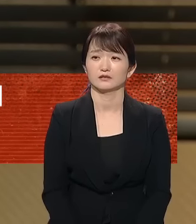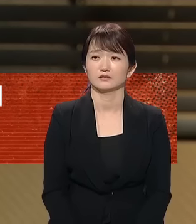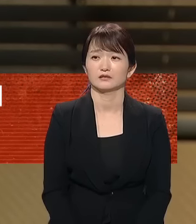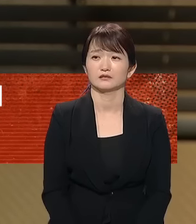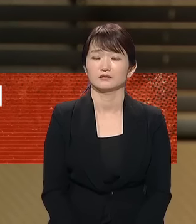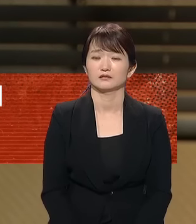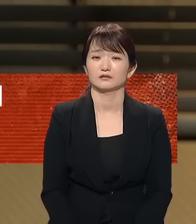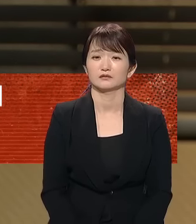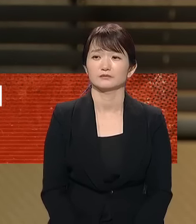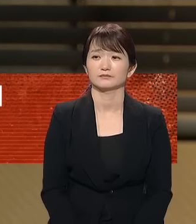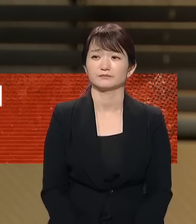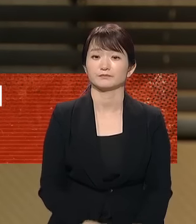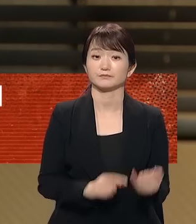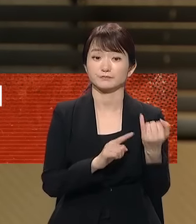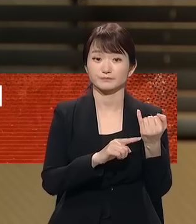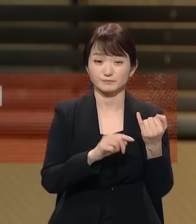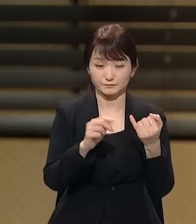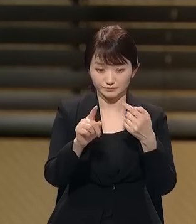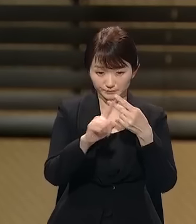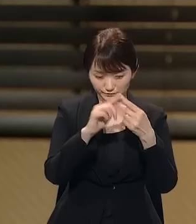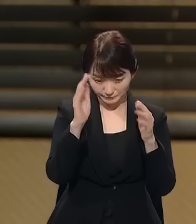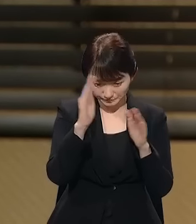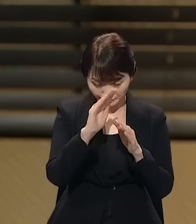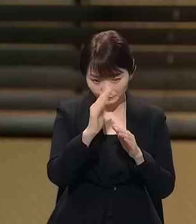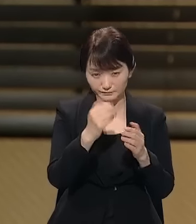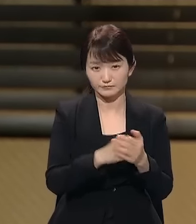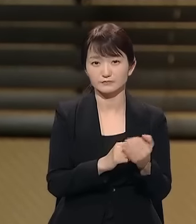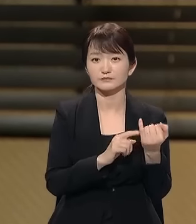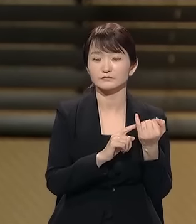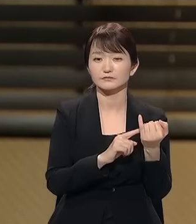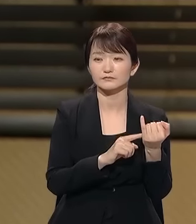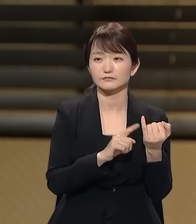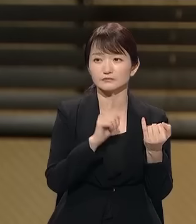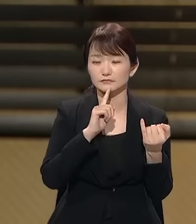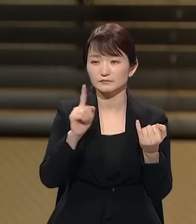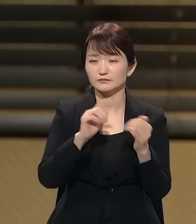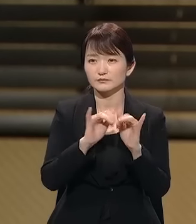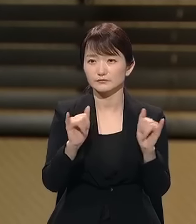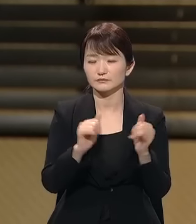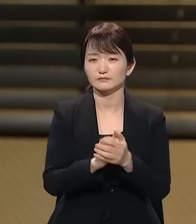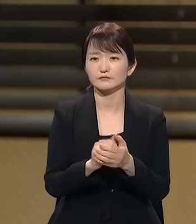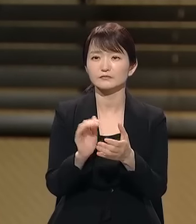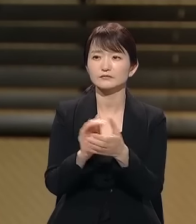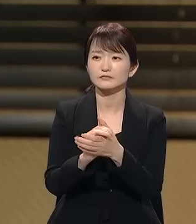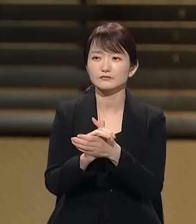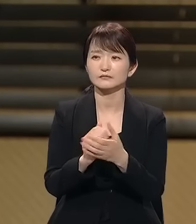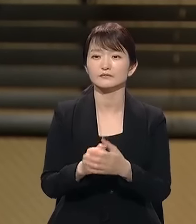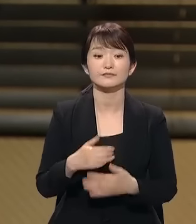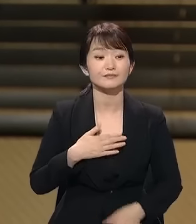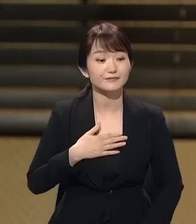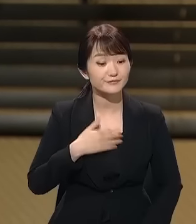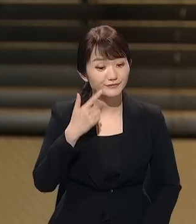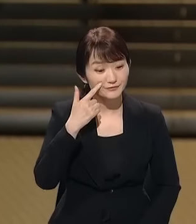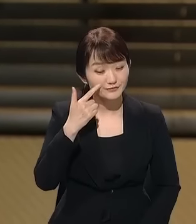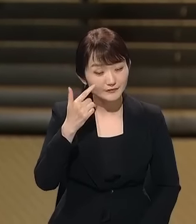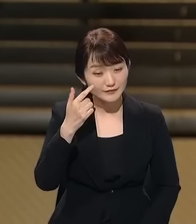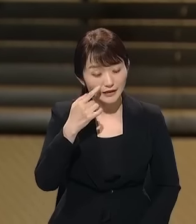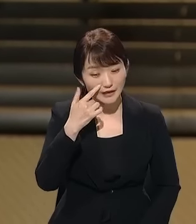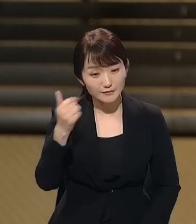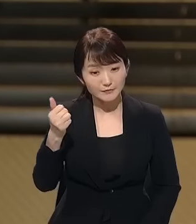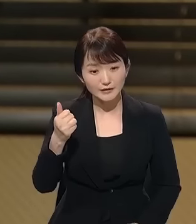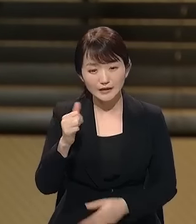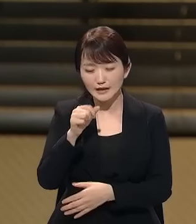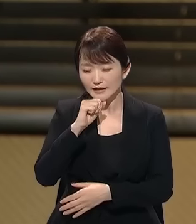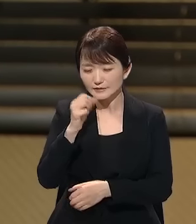이후 이제 이 제보자 중학생이 됐는데 이제 제보자 친구가 예. 내가 아빠한테 아이스크림 사오라고 장난쳤는데 재밌었어. 이